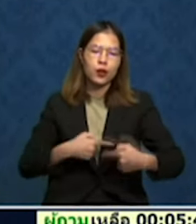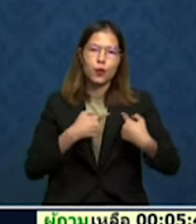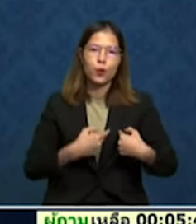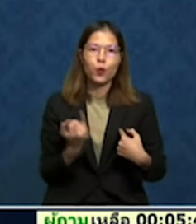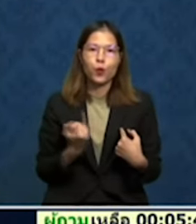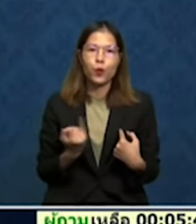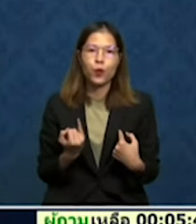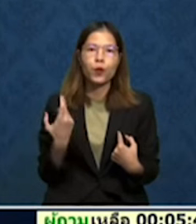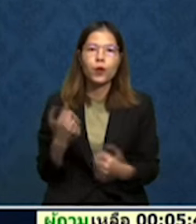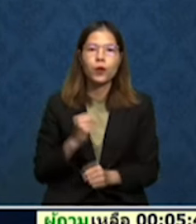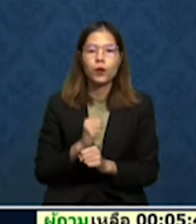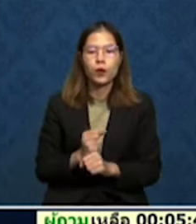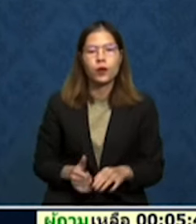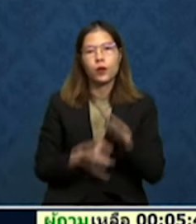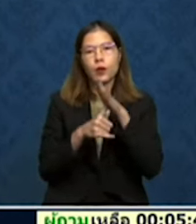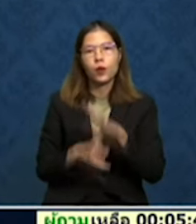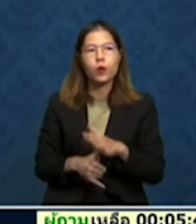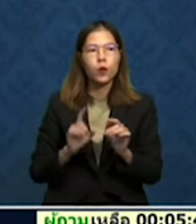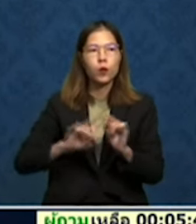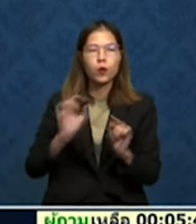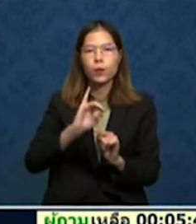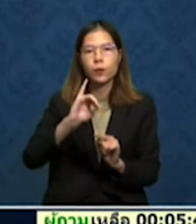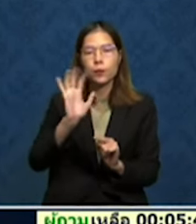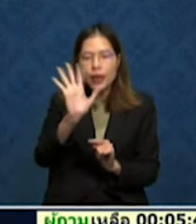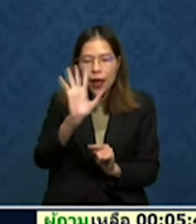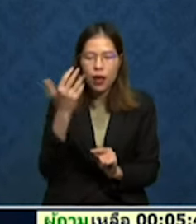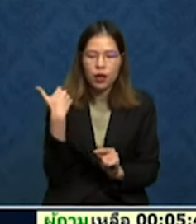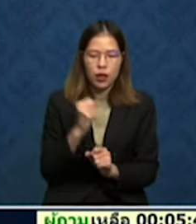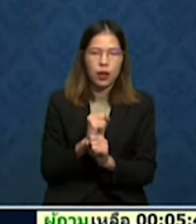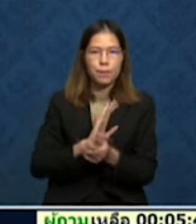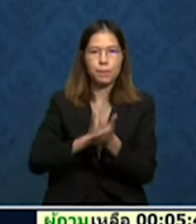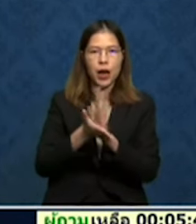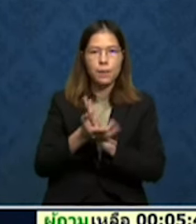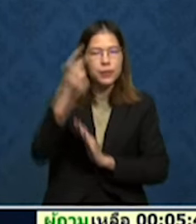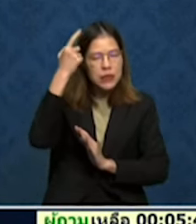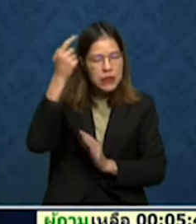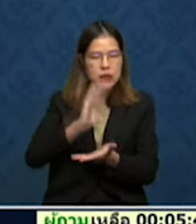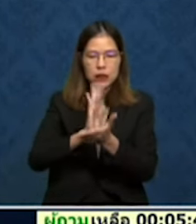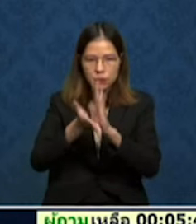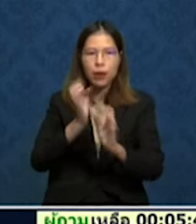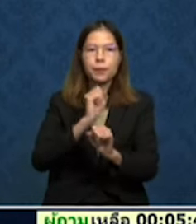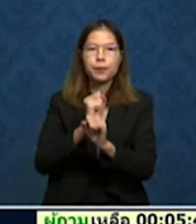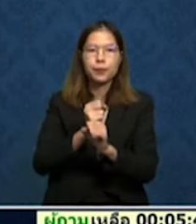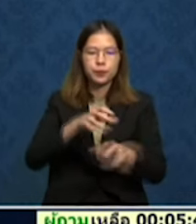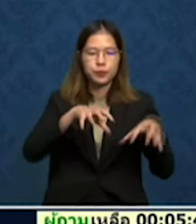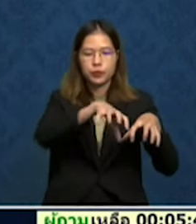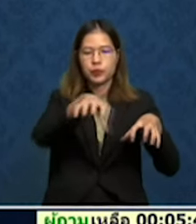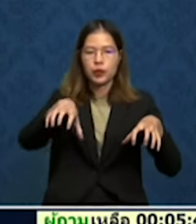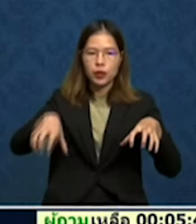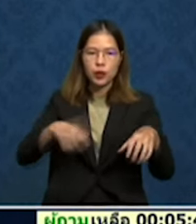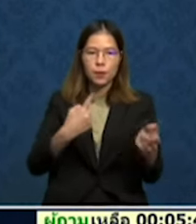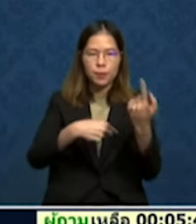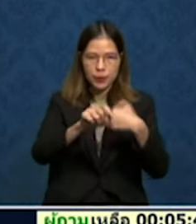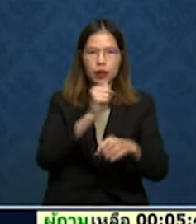ผู้ทำงานหน้างานจริงๆฉันก็อยากให้ท่านได้ปรับแนวความคิดเสียใหม่ว่าในขณะนี้ทุกๆหน่วยงานค่ะลงไปในพื้น